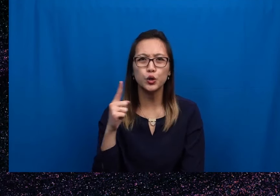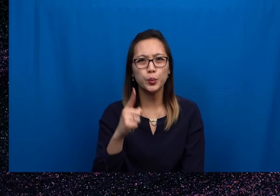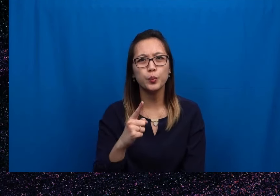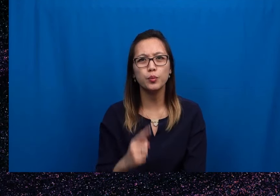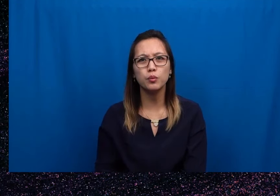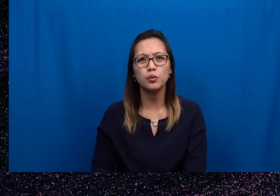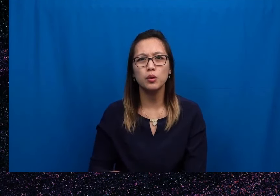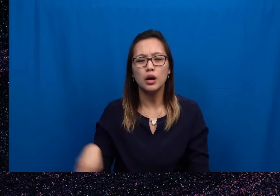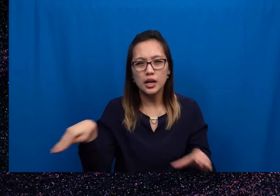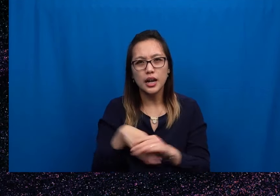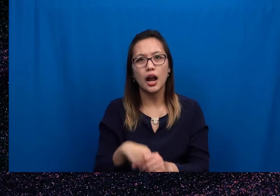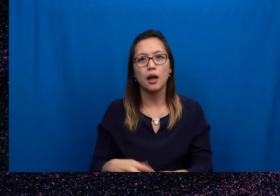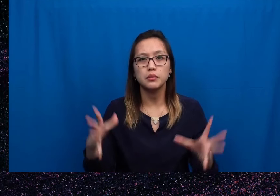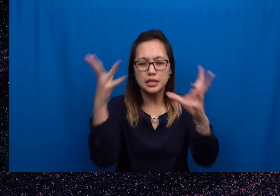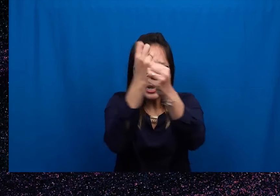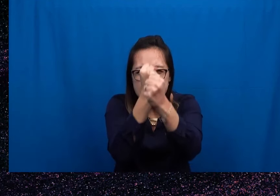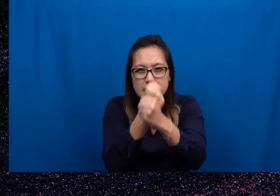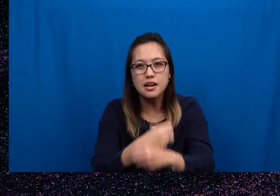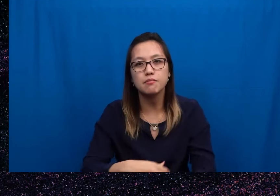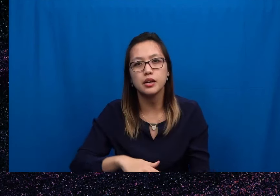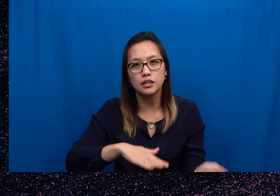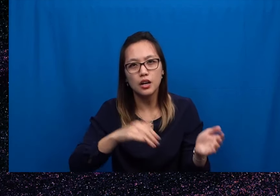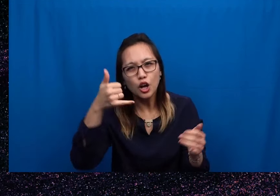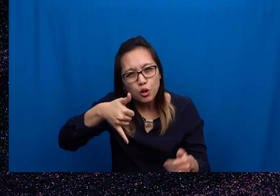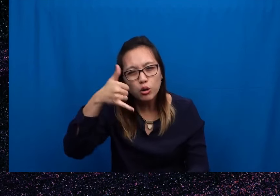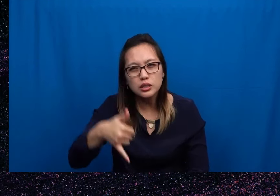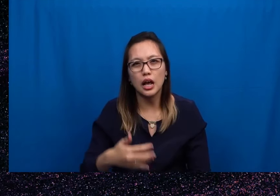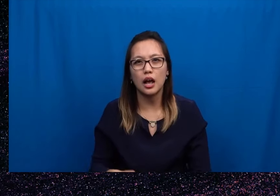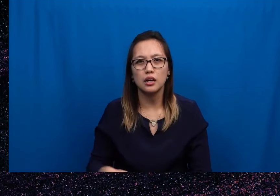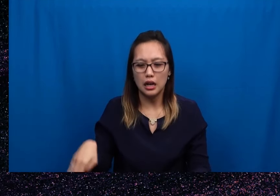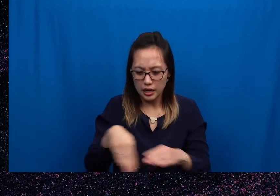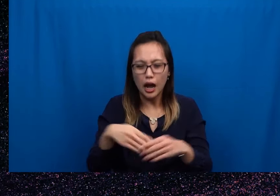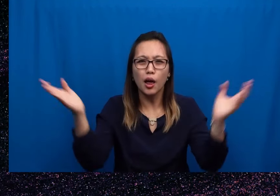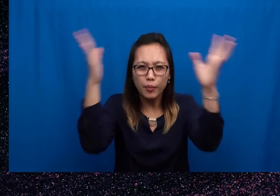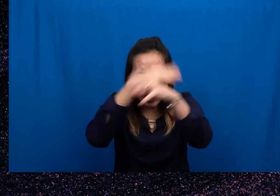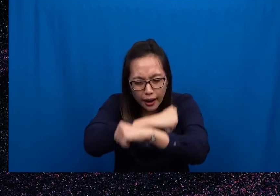adalah di dalam cengkraman dosa, berada di dalam kegelapan.